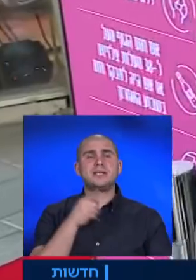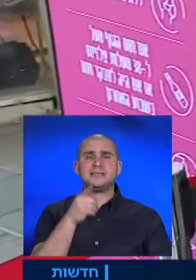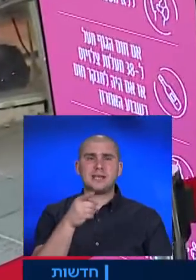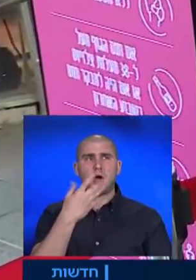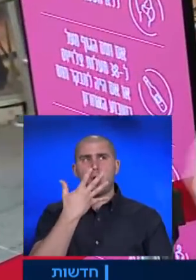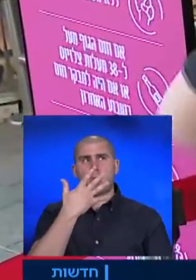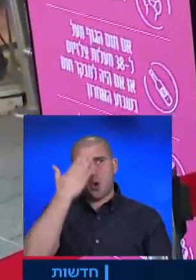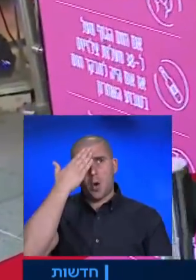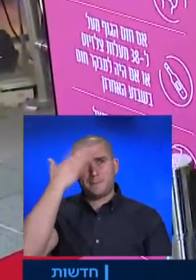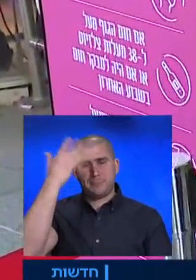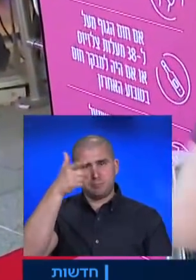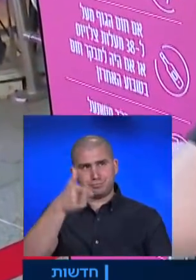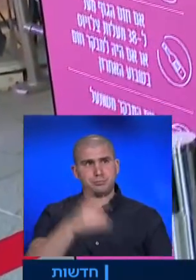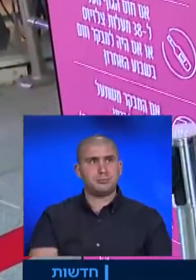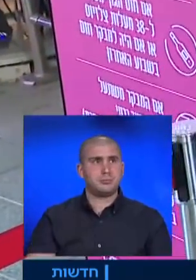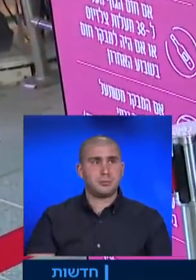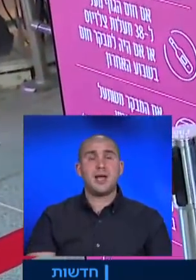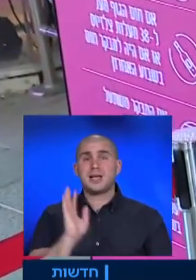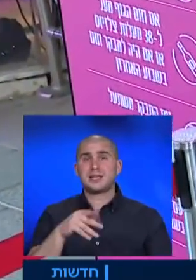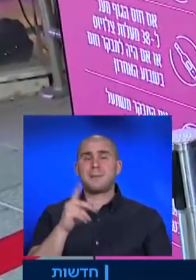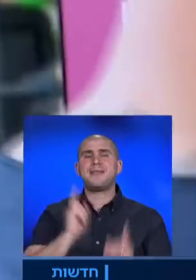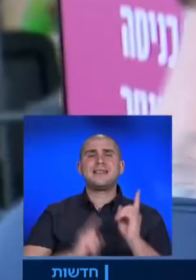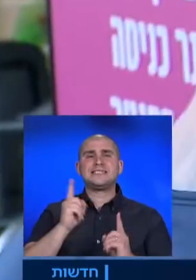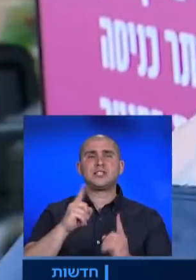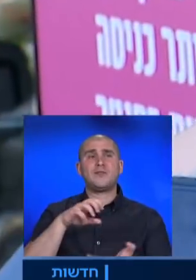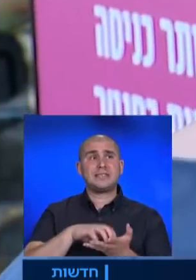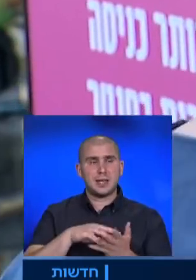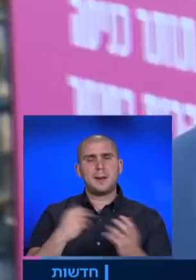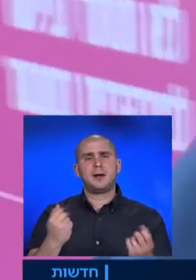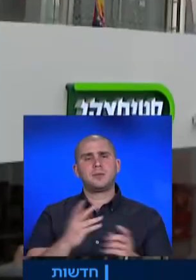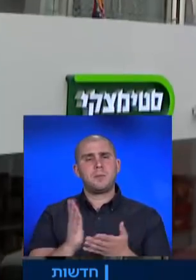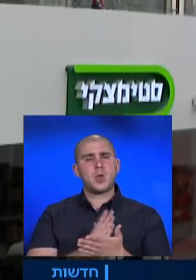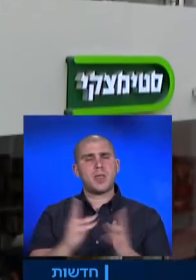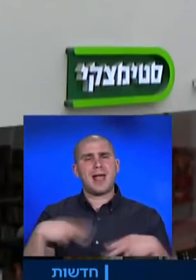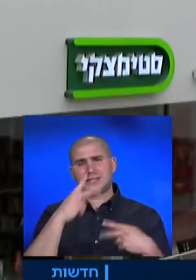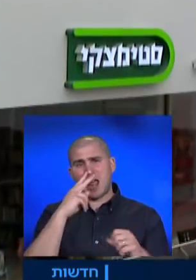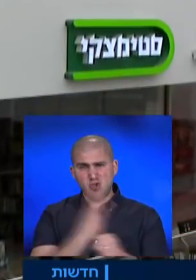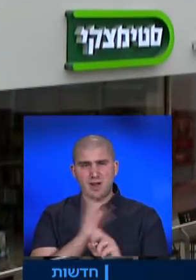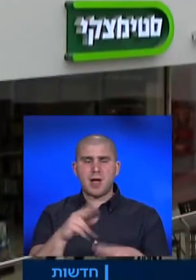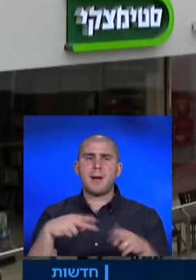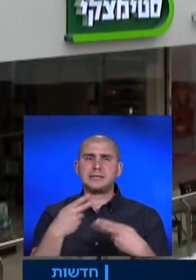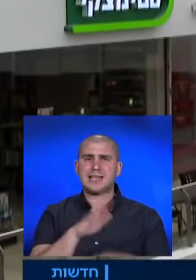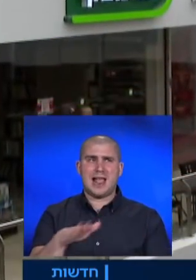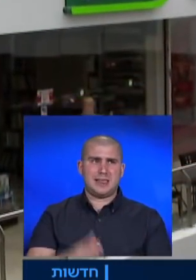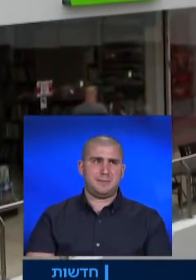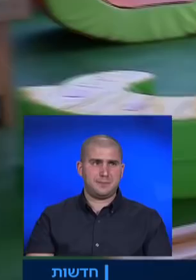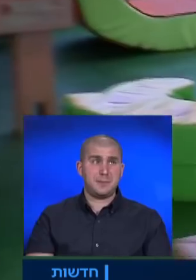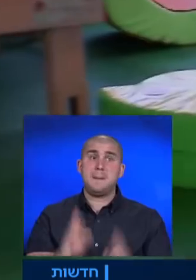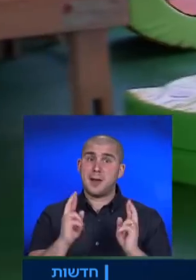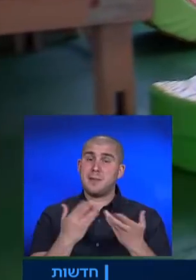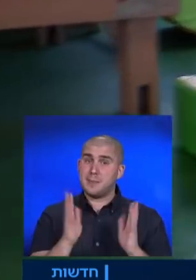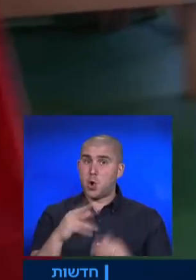החום. גם בדיזנגוף סנטר מתכוננים לחזרה לשגרה וגם לחזרתם של הילדים. מקווים שנפתח בעוד